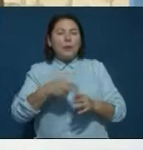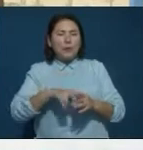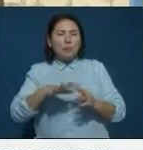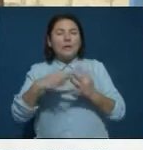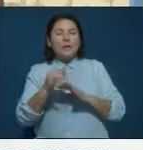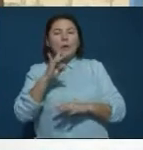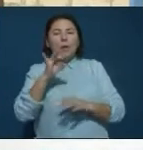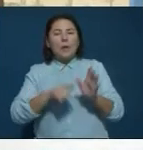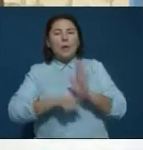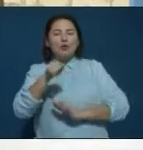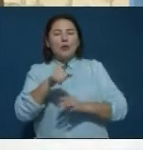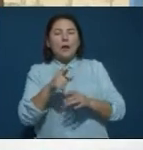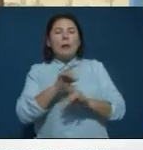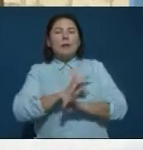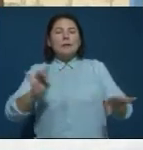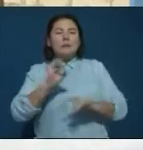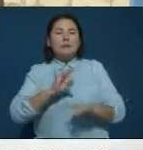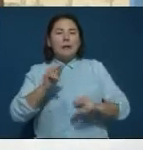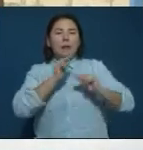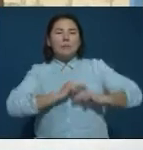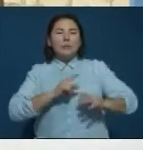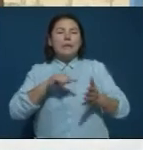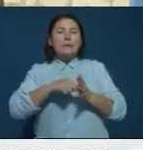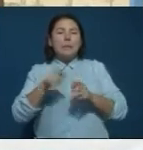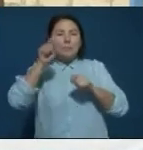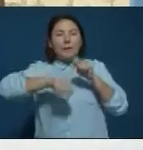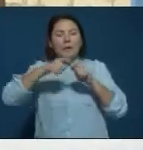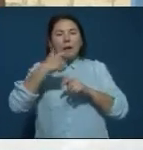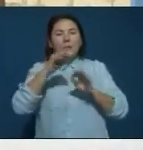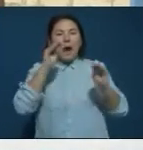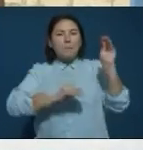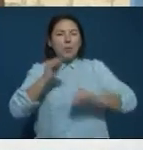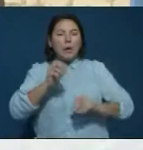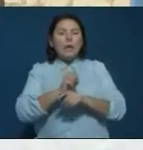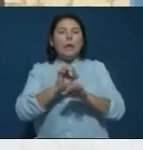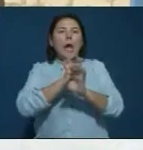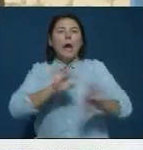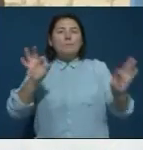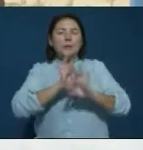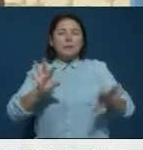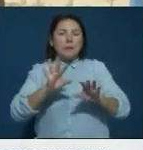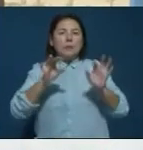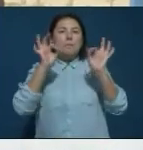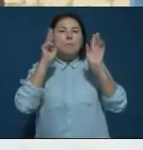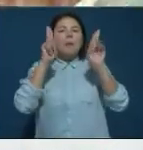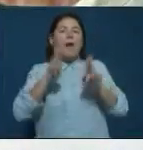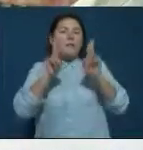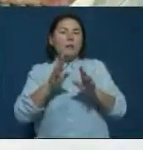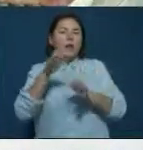Рауан активизировалась профилактическая работа. Цель – проверить газовое оборудование и объяснить правила эксплуатации.